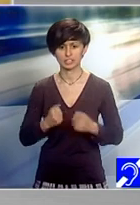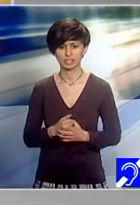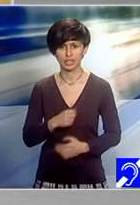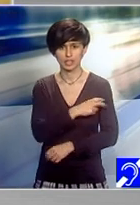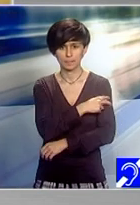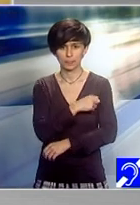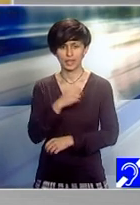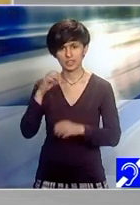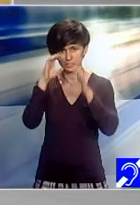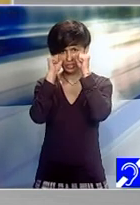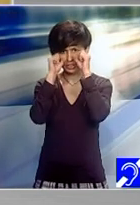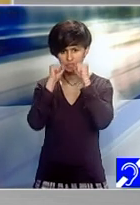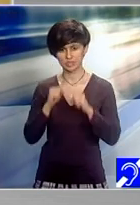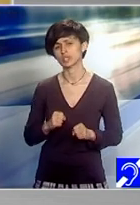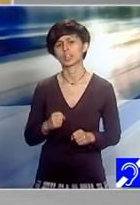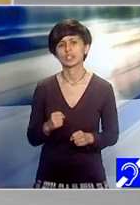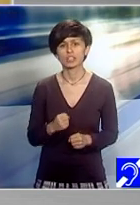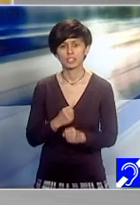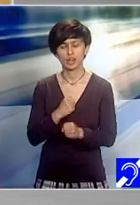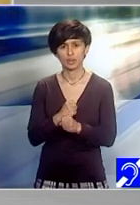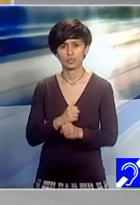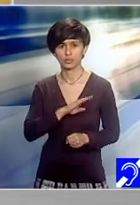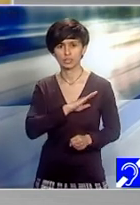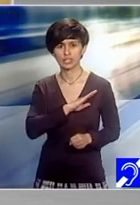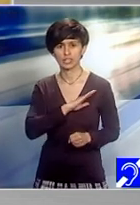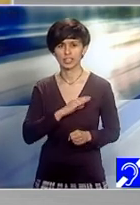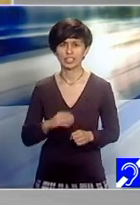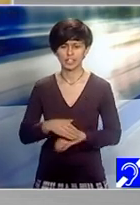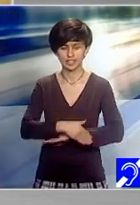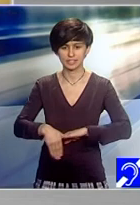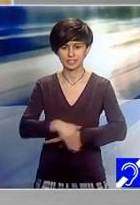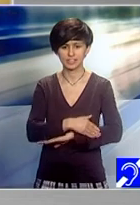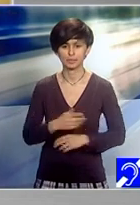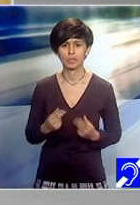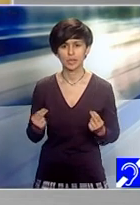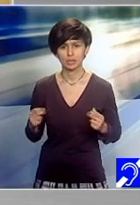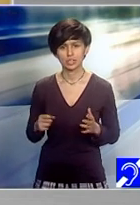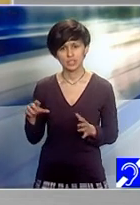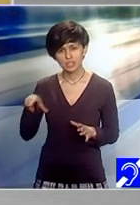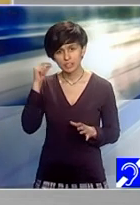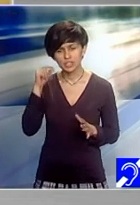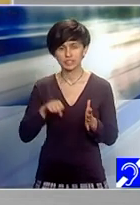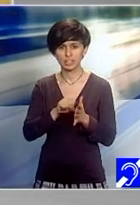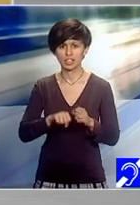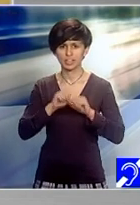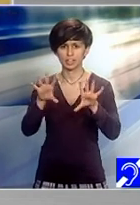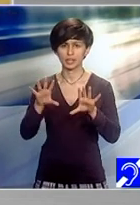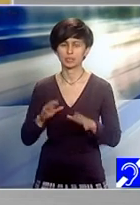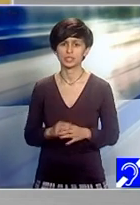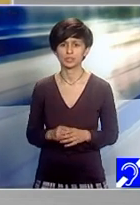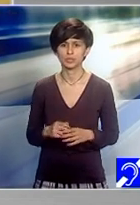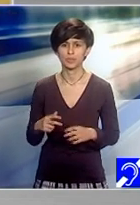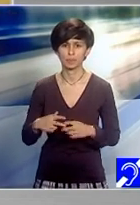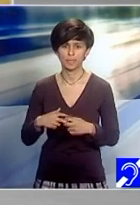au adus atelierele Miraje în stradă. Mai multe despre toate astea veți afla la emisiunea Fără Prejudecăți, într-o ediție specială înainte